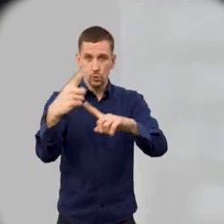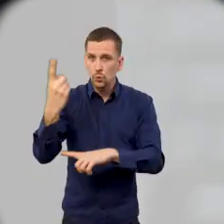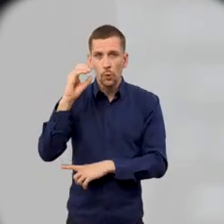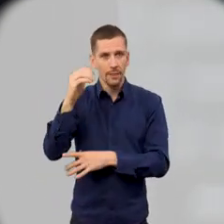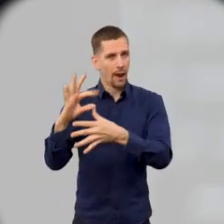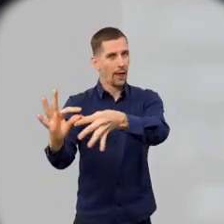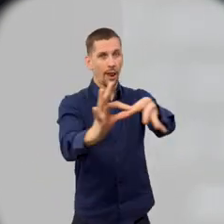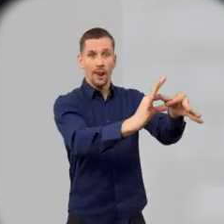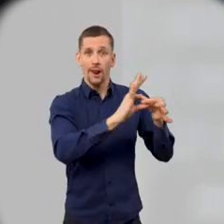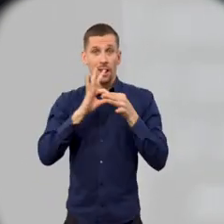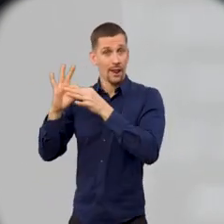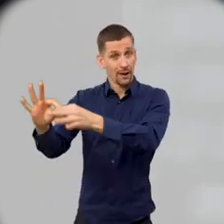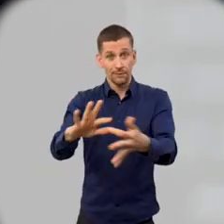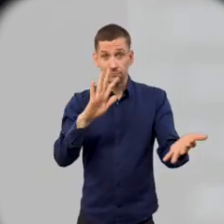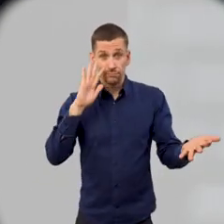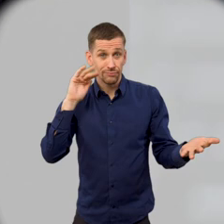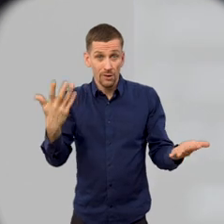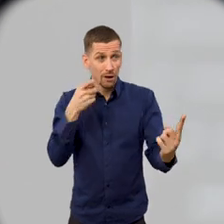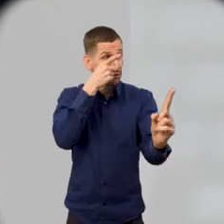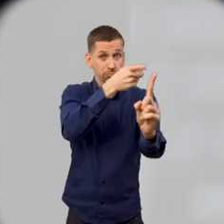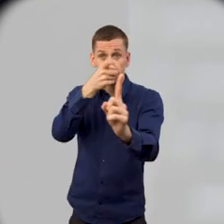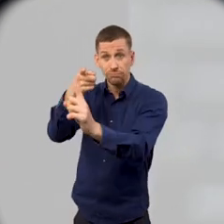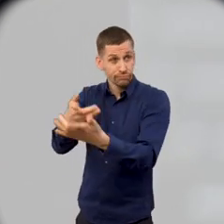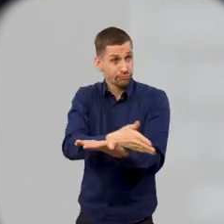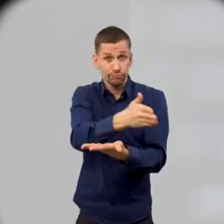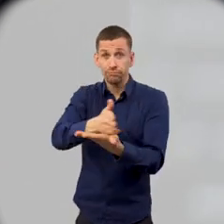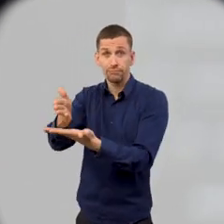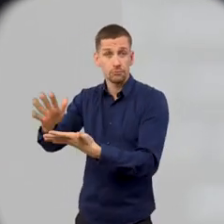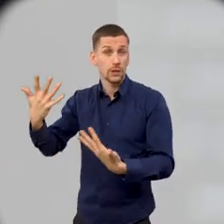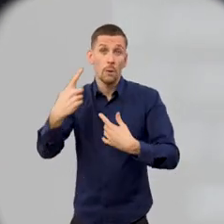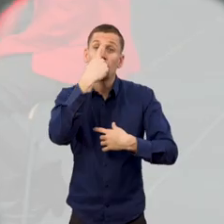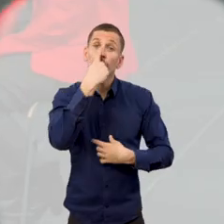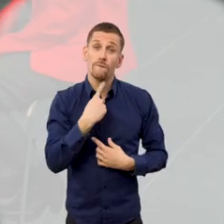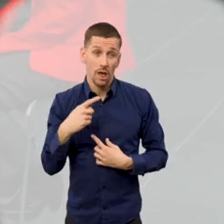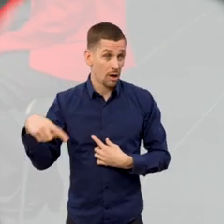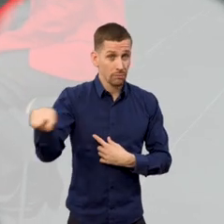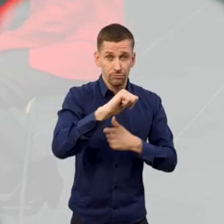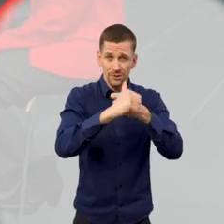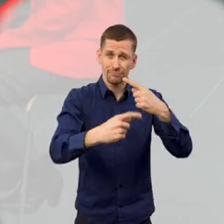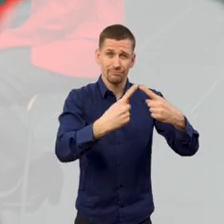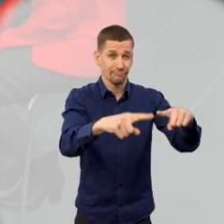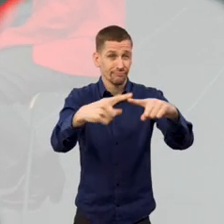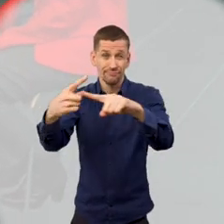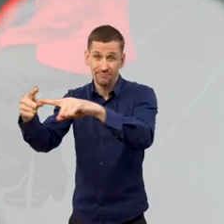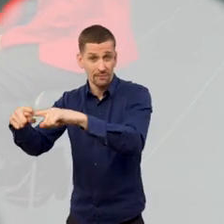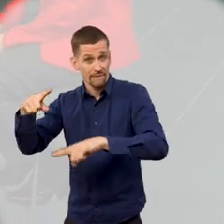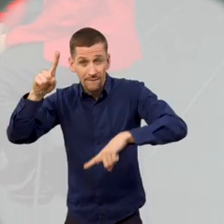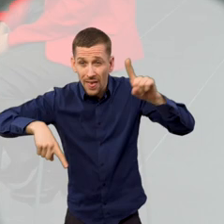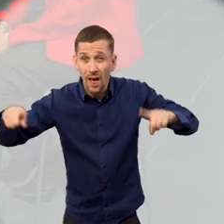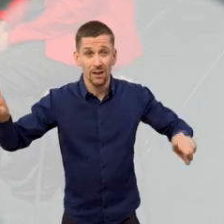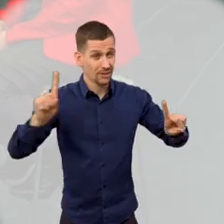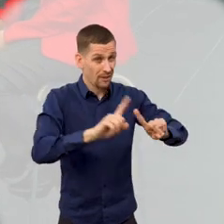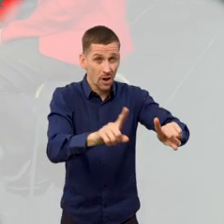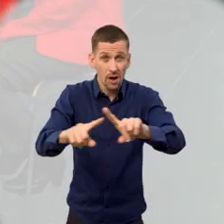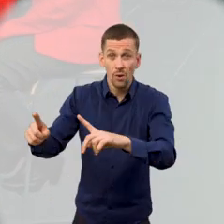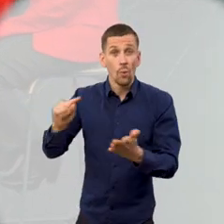de métiers. Et donc on peut lier le numérique à beaucoup de choses qui sont une autre vocation à la base. Du coup, les profils sont forcément très